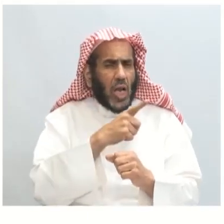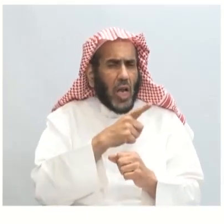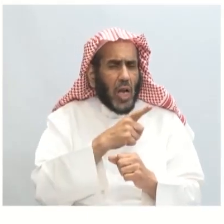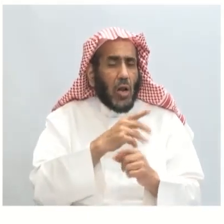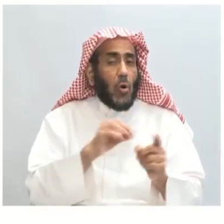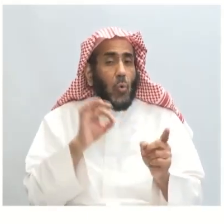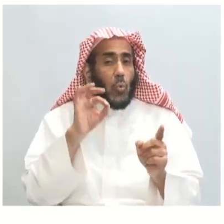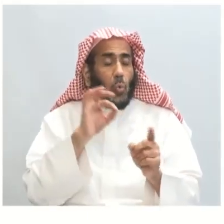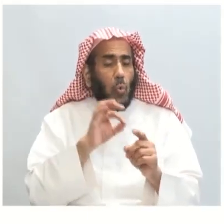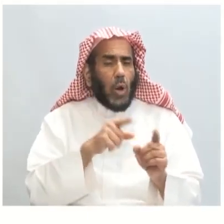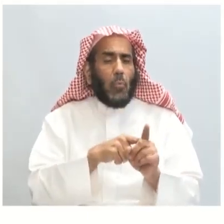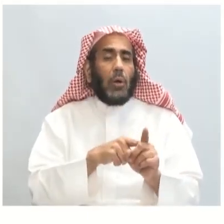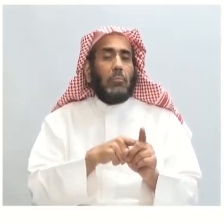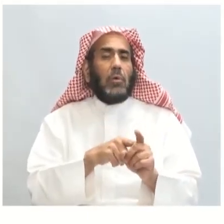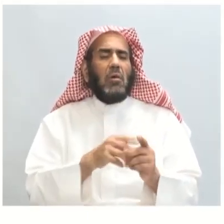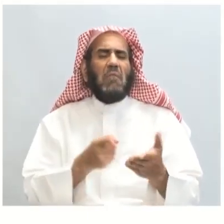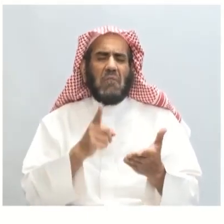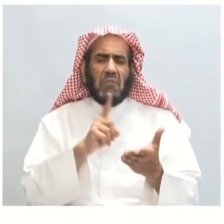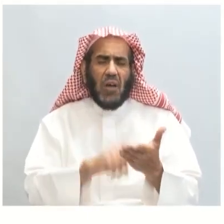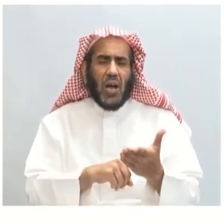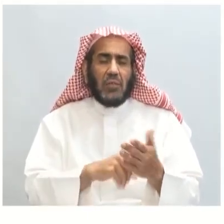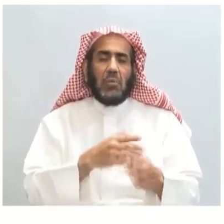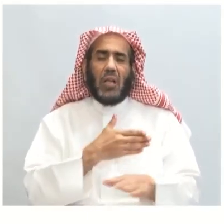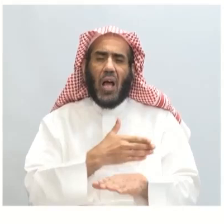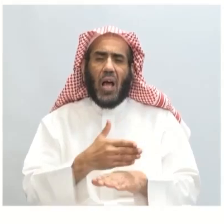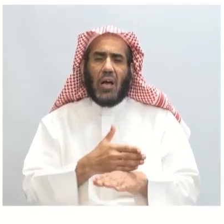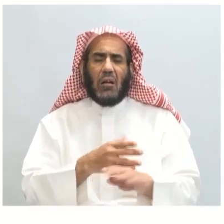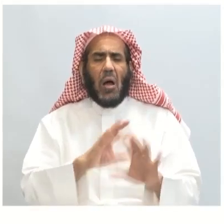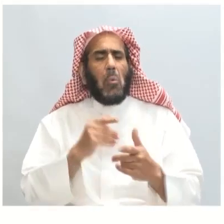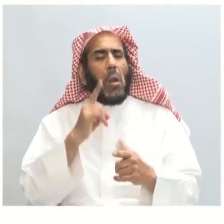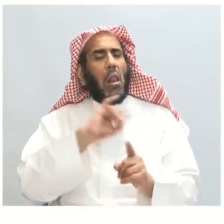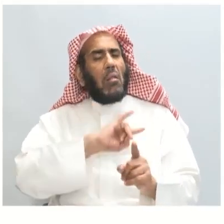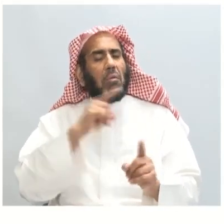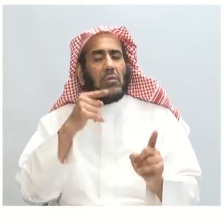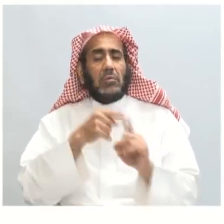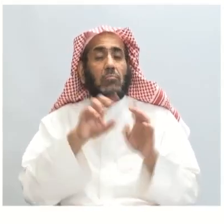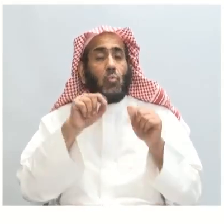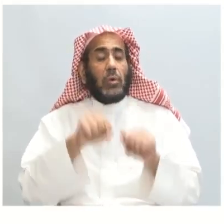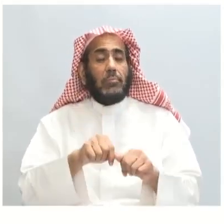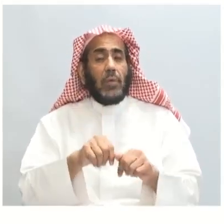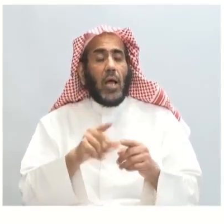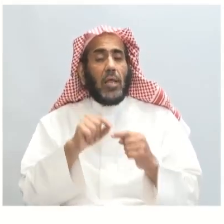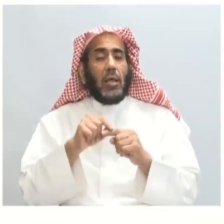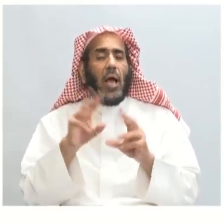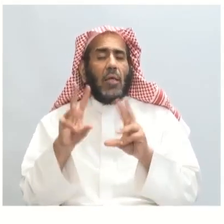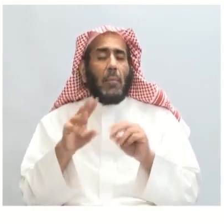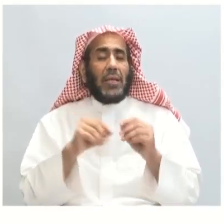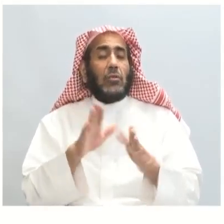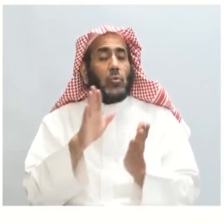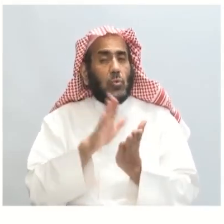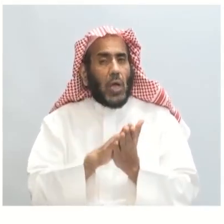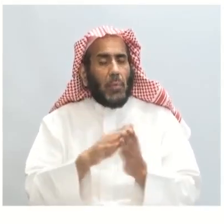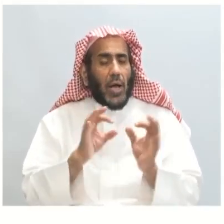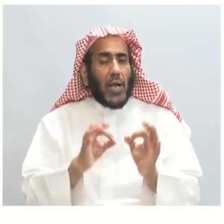وصول المراد فقد تتاخر او لا تصل اذا هنا هذه ماذا هذا البيت يطابق